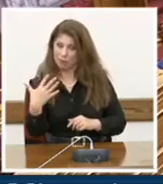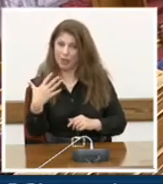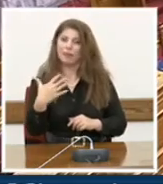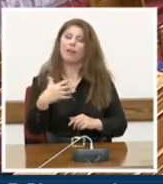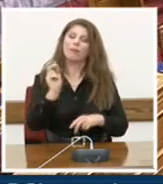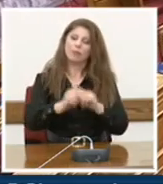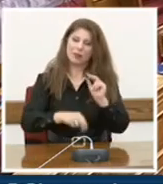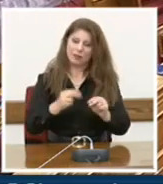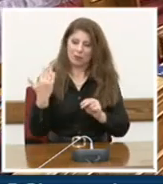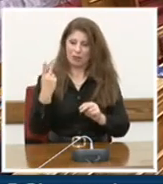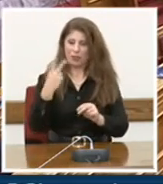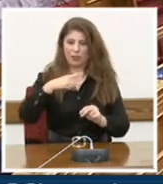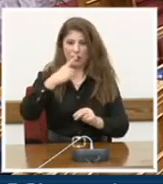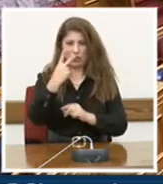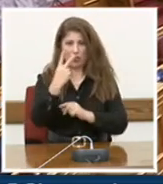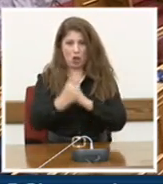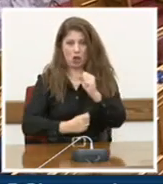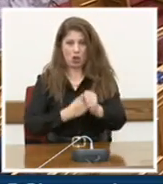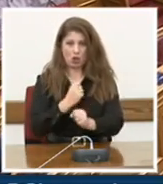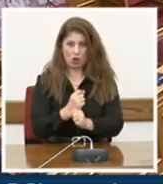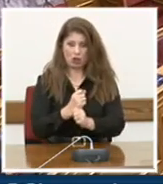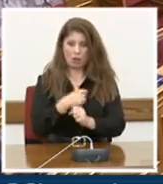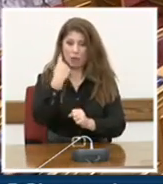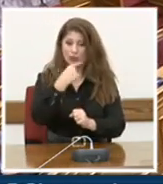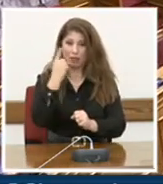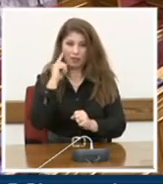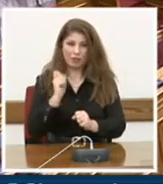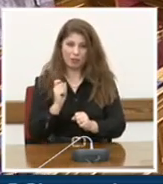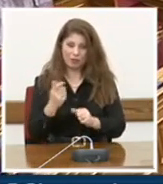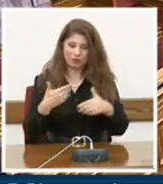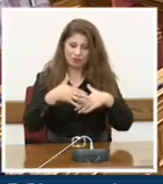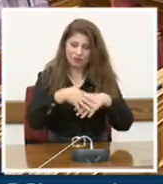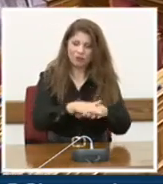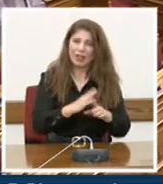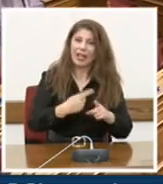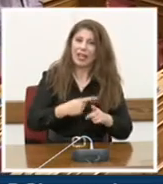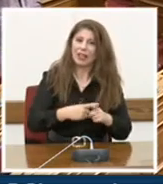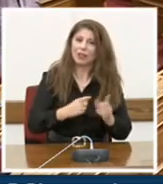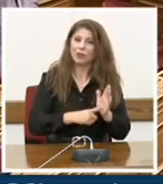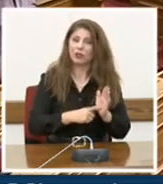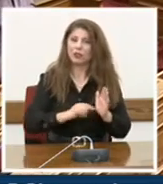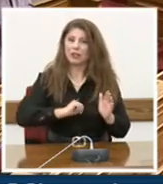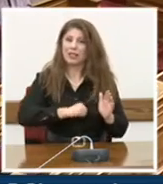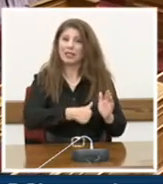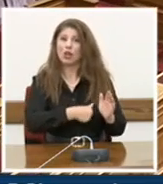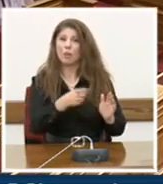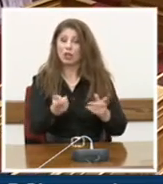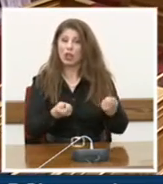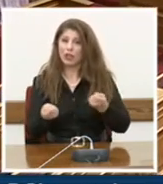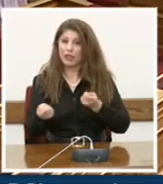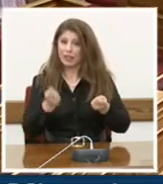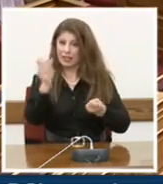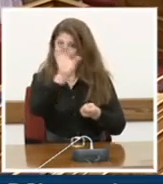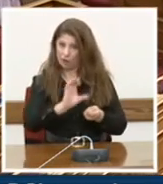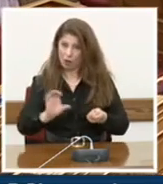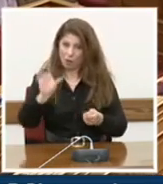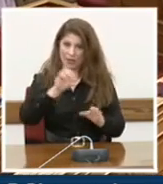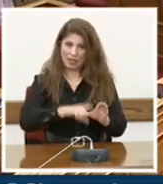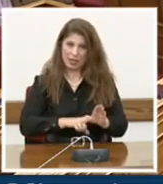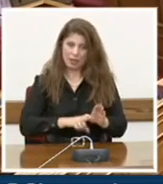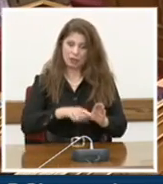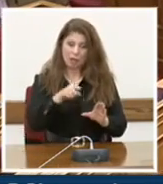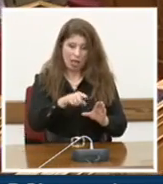δεδομένα, ενσωματώνοντας στην ελληνική νομοθεσία την αστυνομική οδηγία της Ευρωπαϊκής Ένωσης, με την